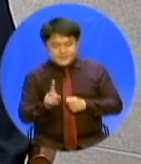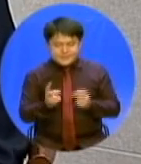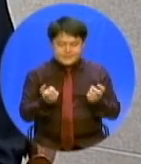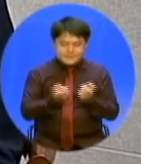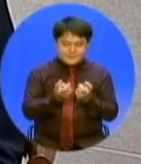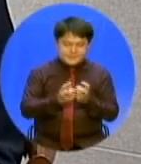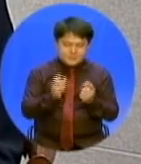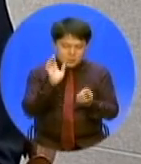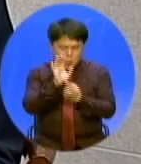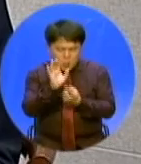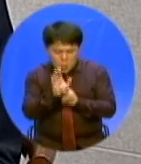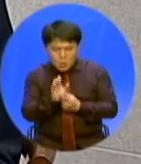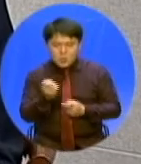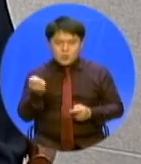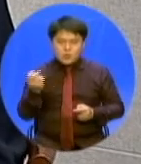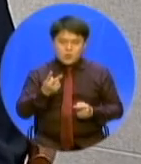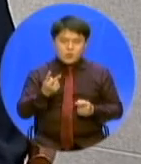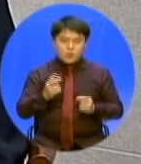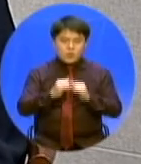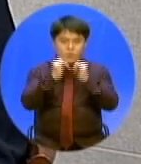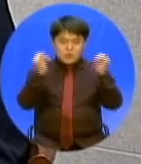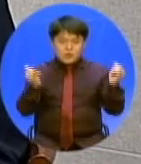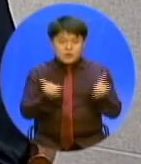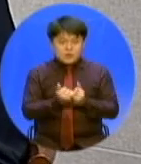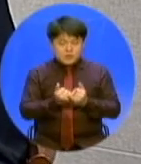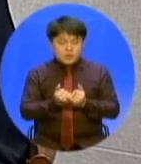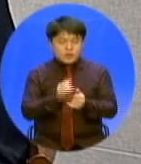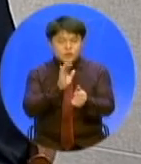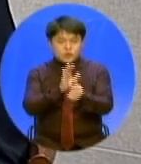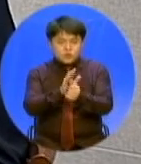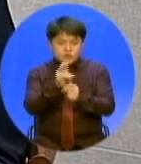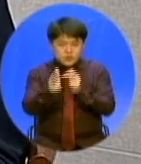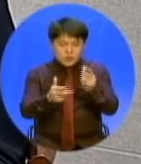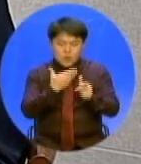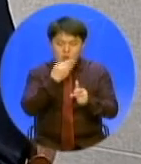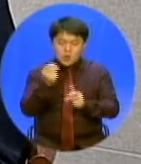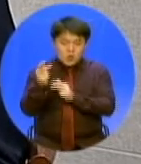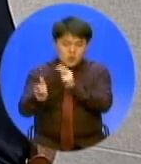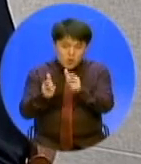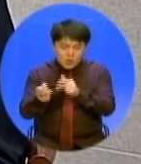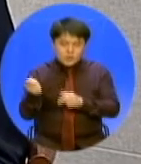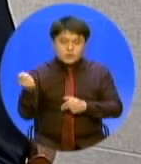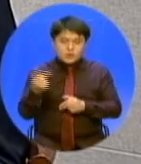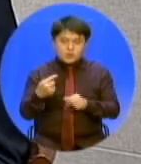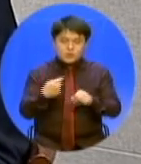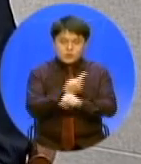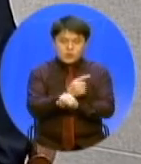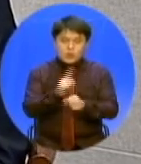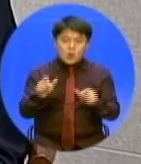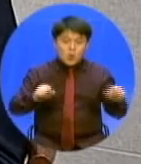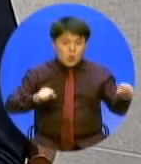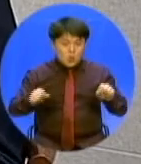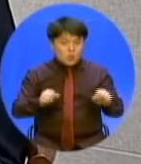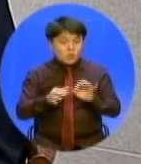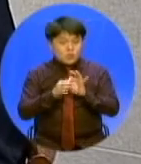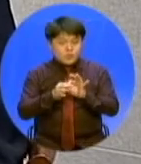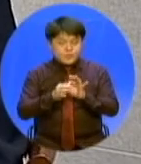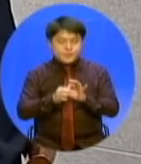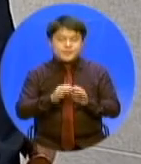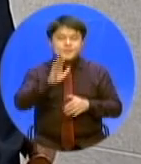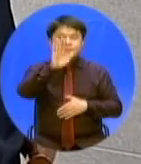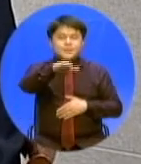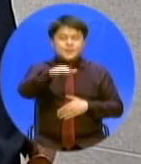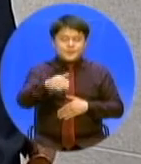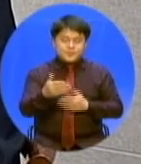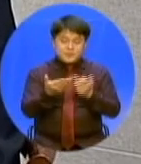통해서 아까 그 말씀드린 사회공헌 사업, 복지 사업, 또 그의 여러 가지 이 활동을